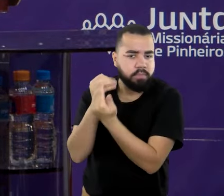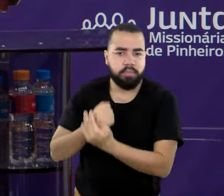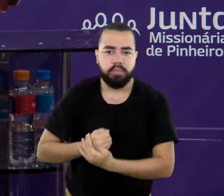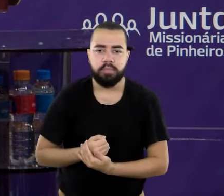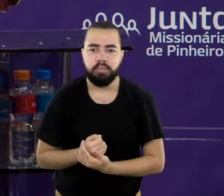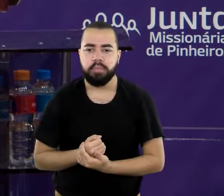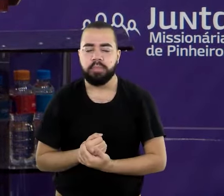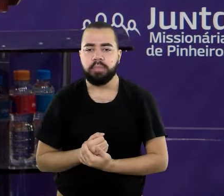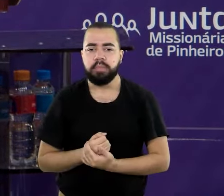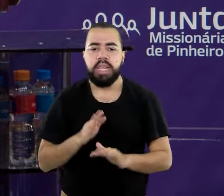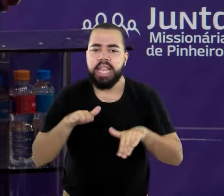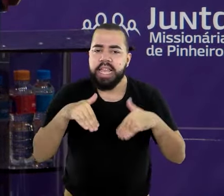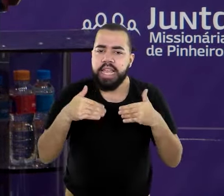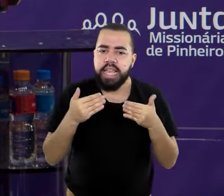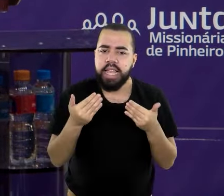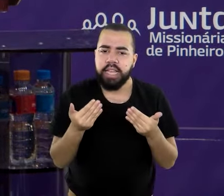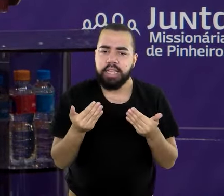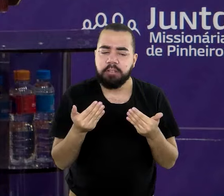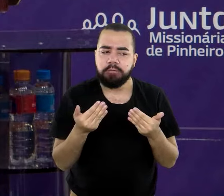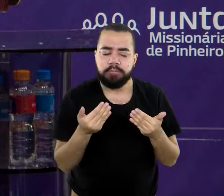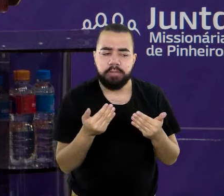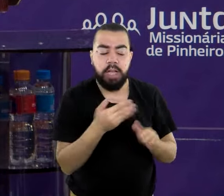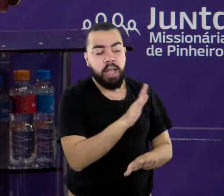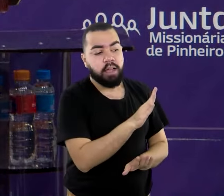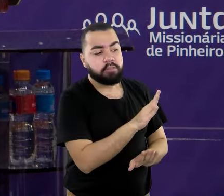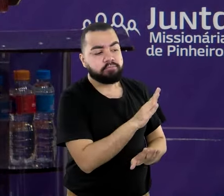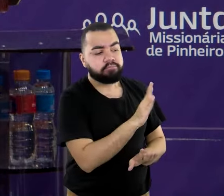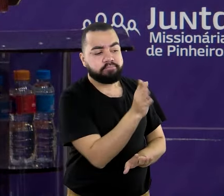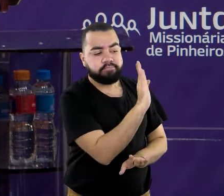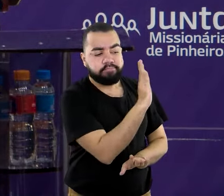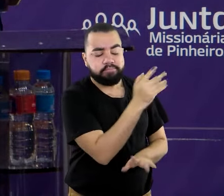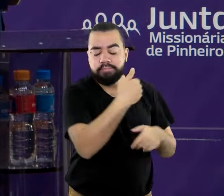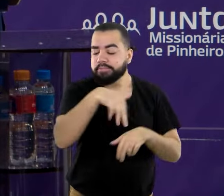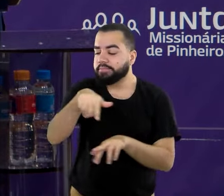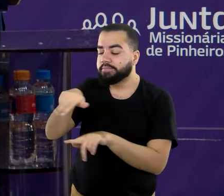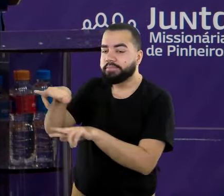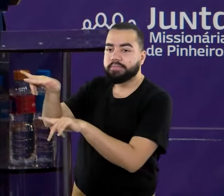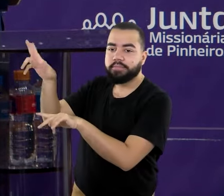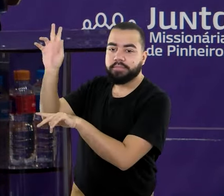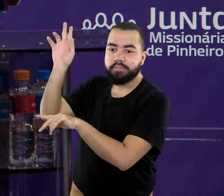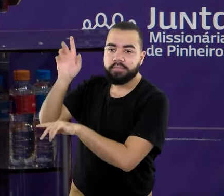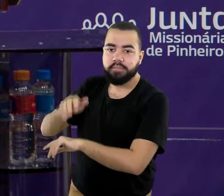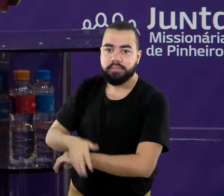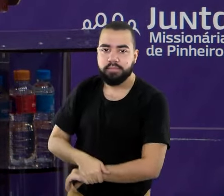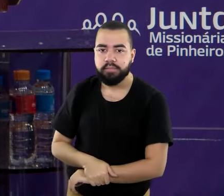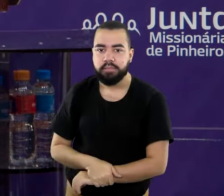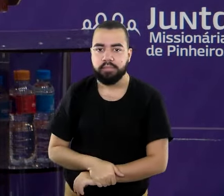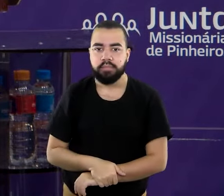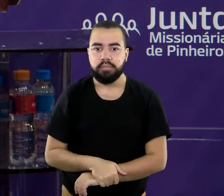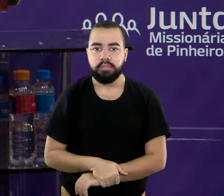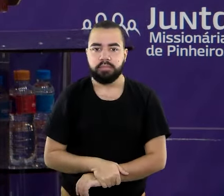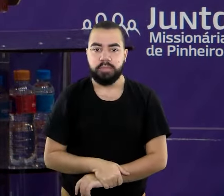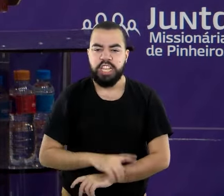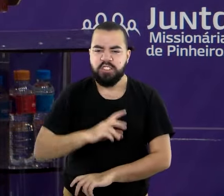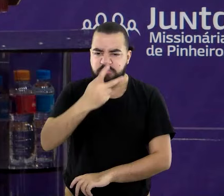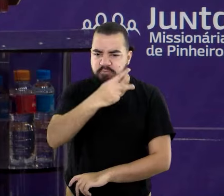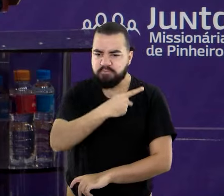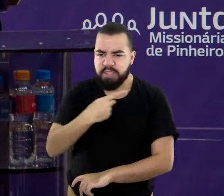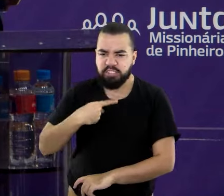결국 신방을 못 하게 된 것입니다. E acabou não conseguindo fazer a visita. 그래서 목사님 화가 났습니다. E o pastor ficou